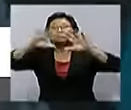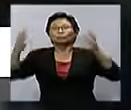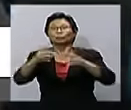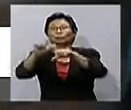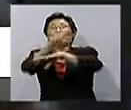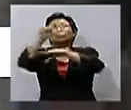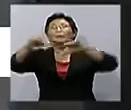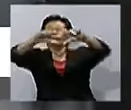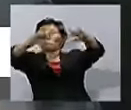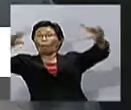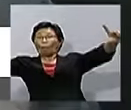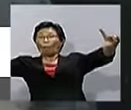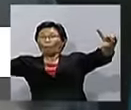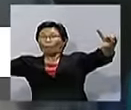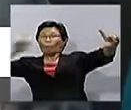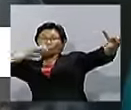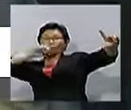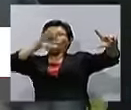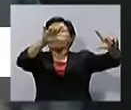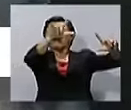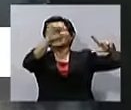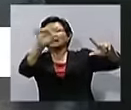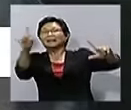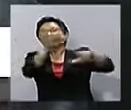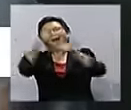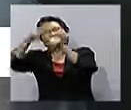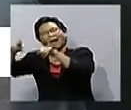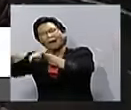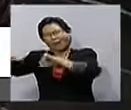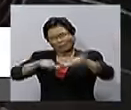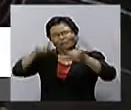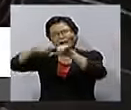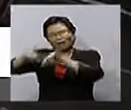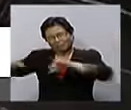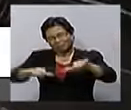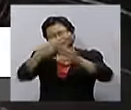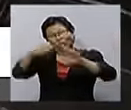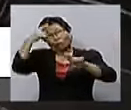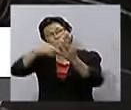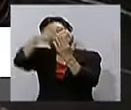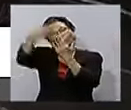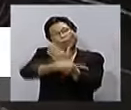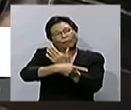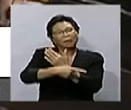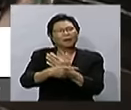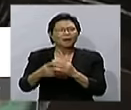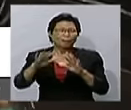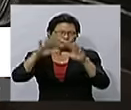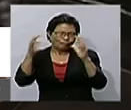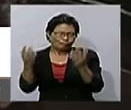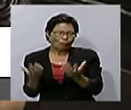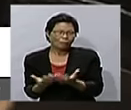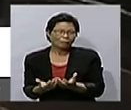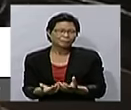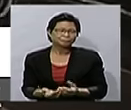gergasi melalui pancaran projektor LED dan pastinya pelbagai aktiviti disediakan untuk program Bola Dulu Bah ini. Dan seperti